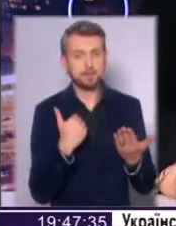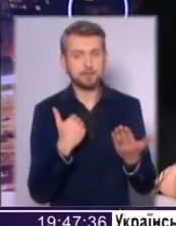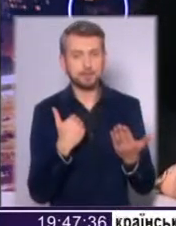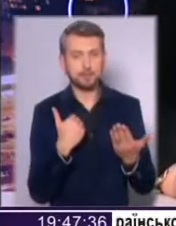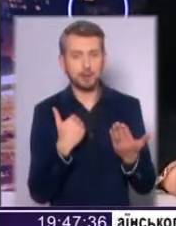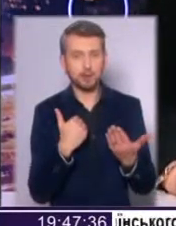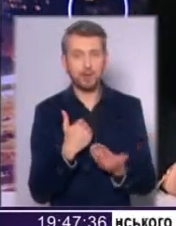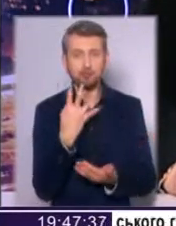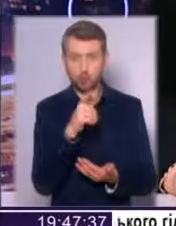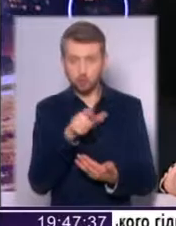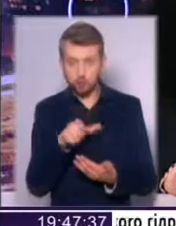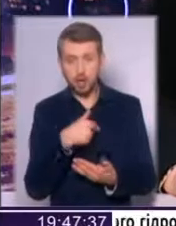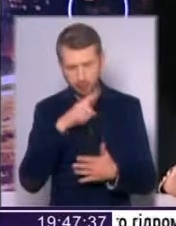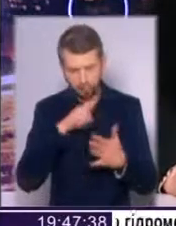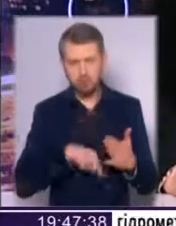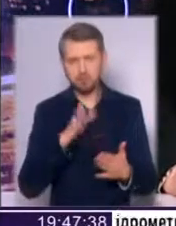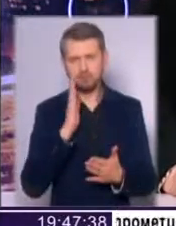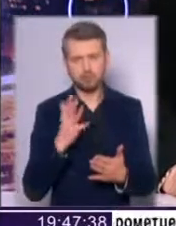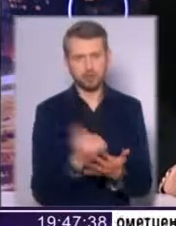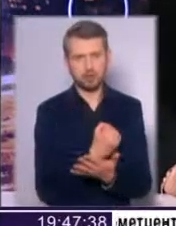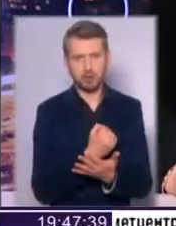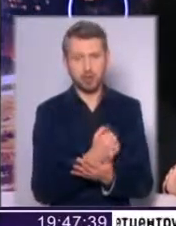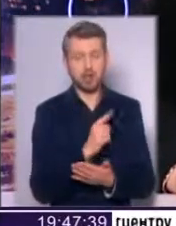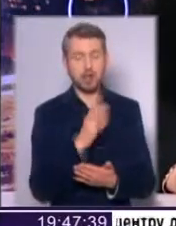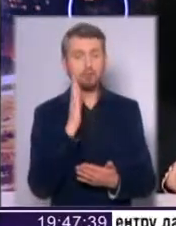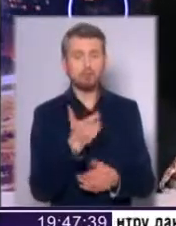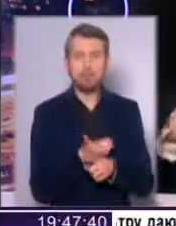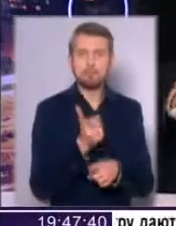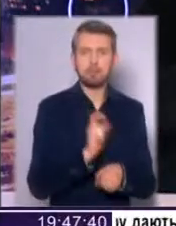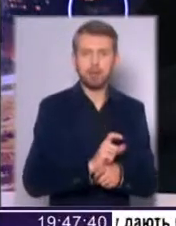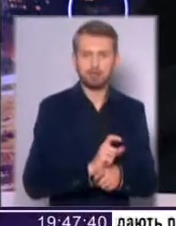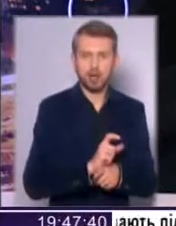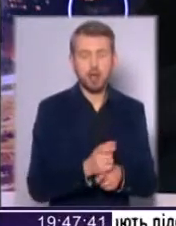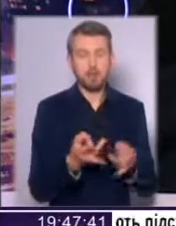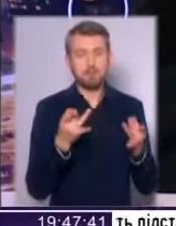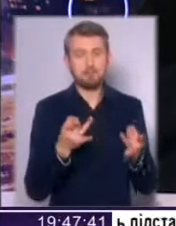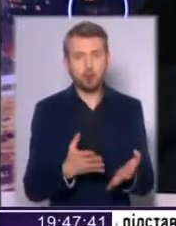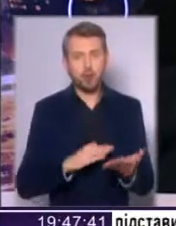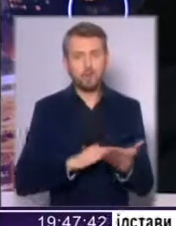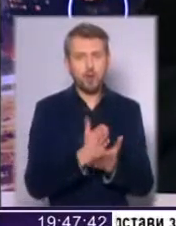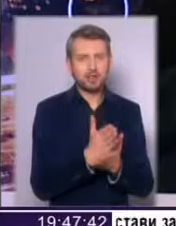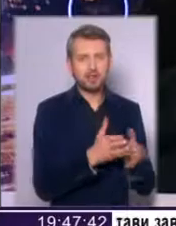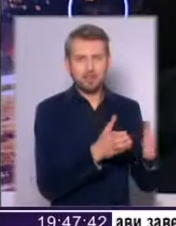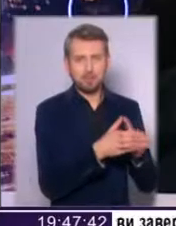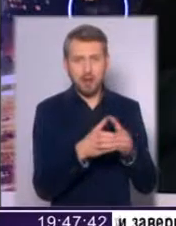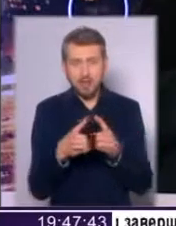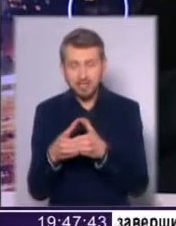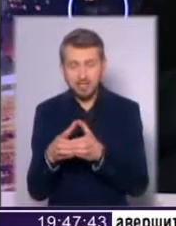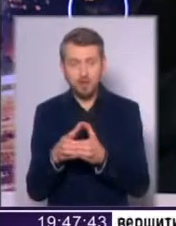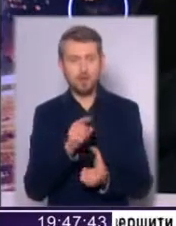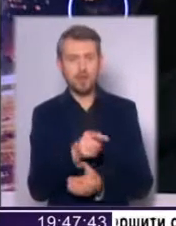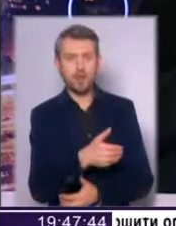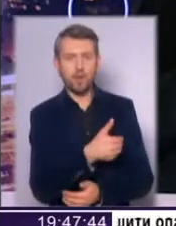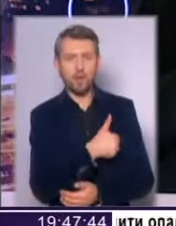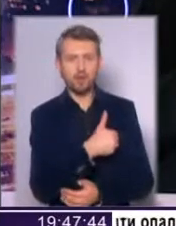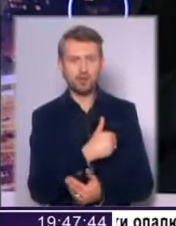з 4 людей, я впевнений, що вони знайдуться. Більше того, їх знайдеться більше. Просто політичні сили деякі, вони хочуть